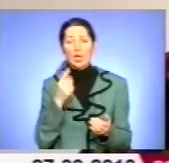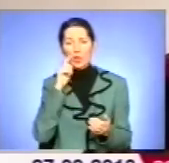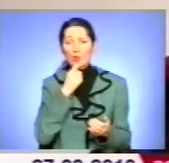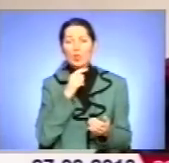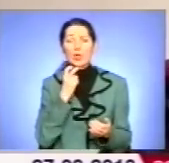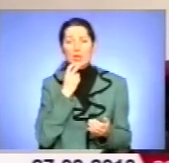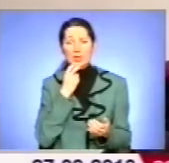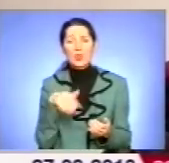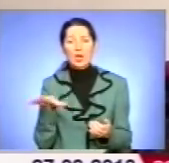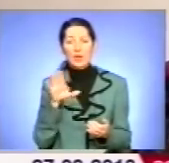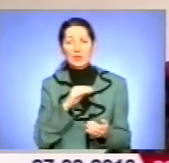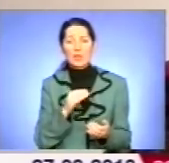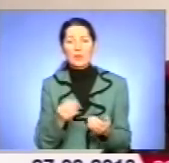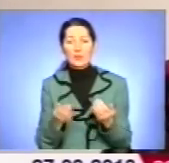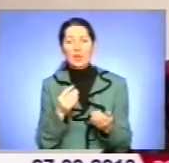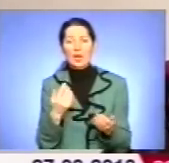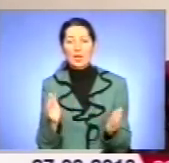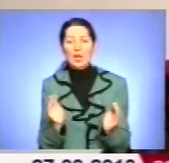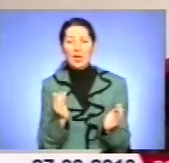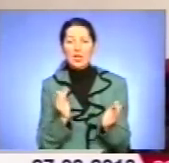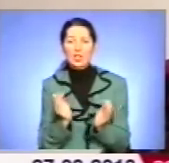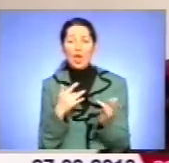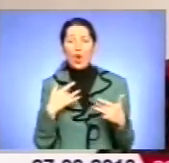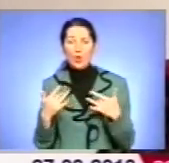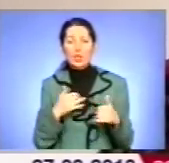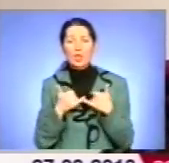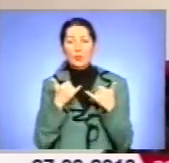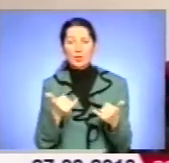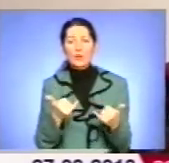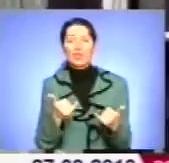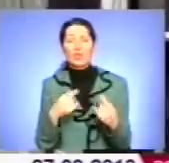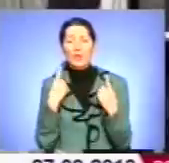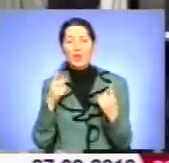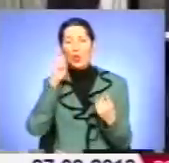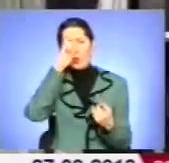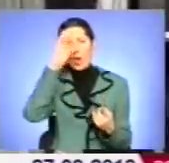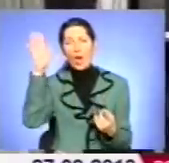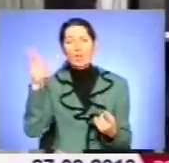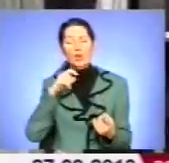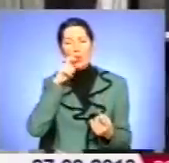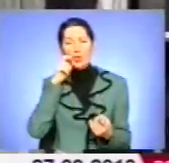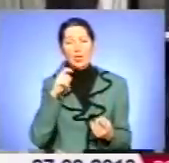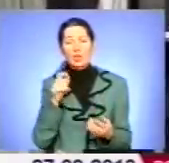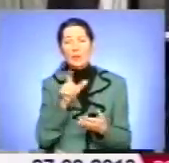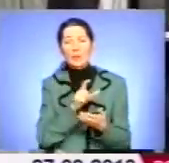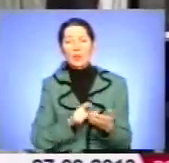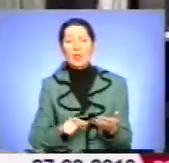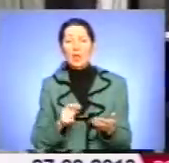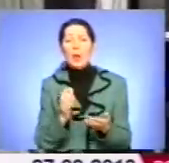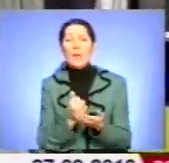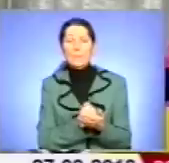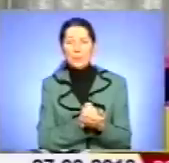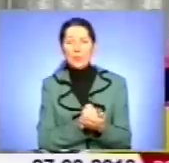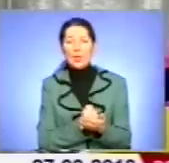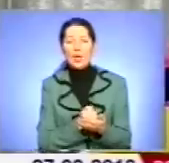концерт, наріз присвячений Тарасу Григоровичу Шевченку, великому генію України. у пісенному доробку народної артистки композиції